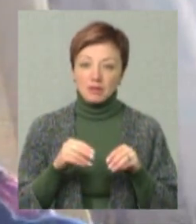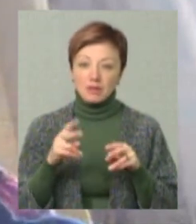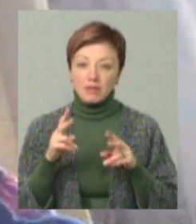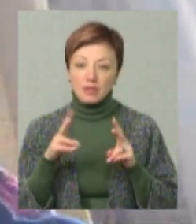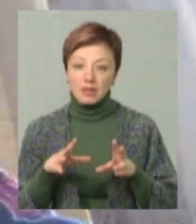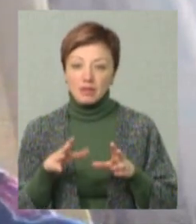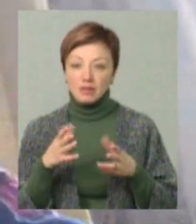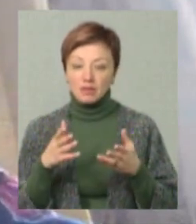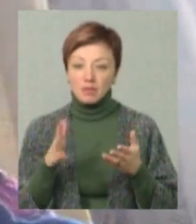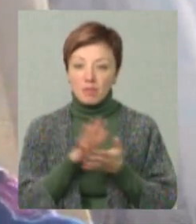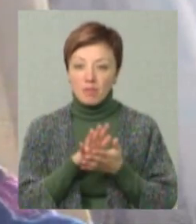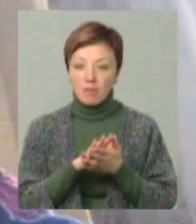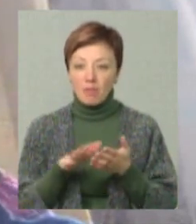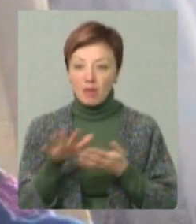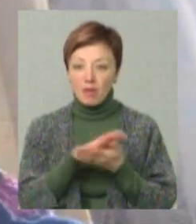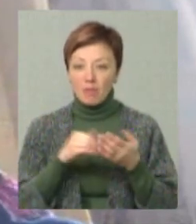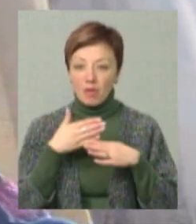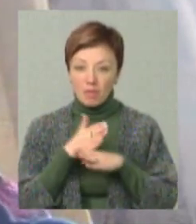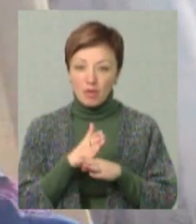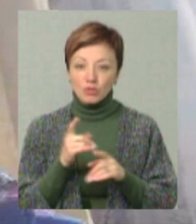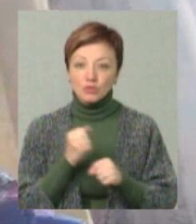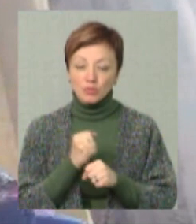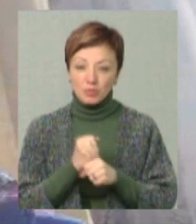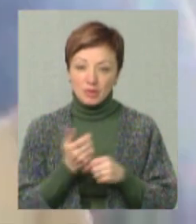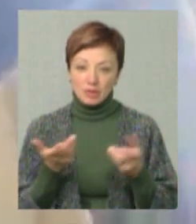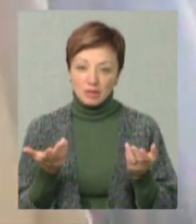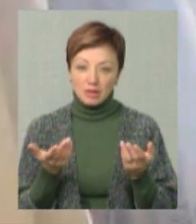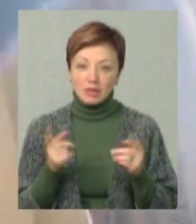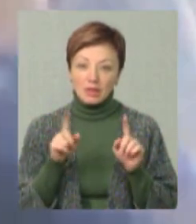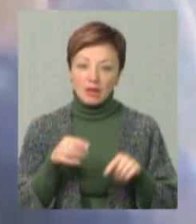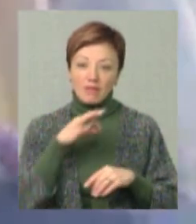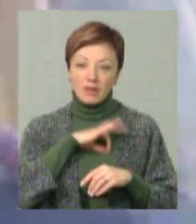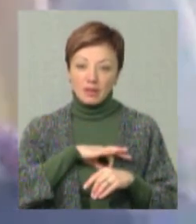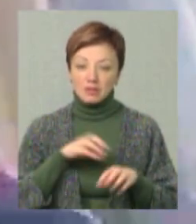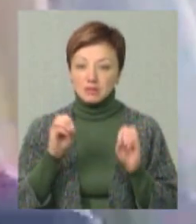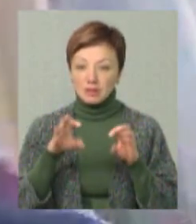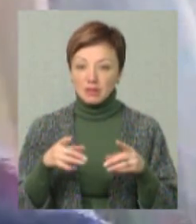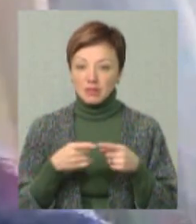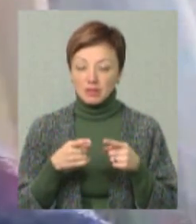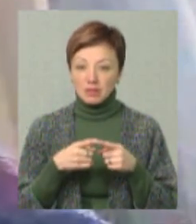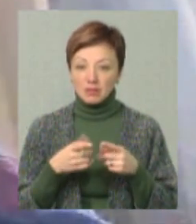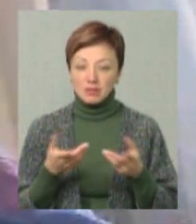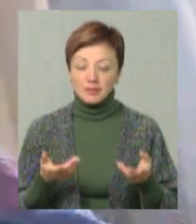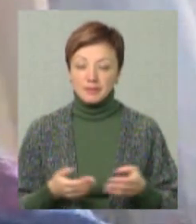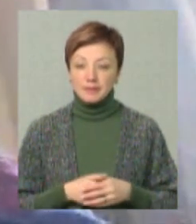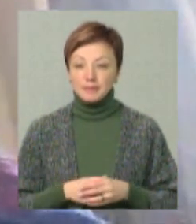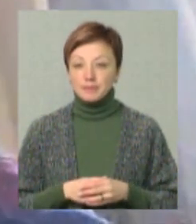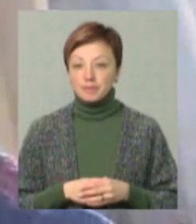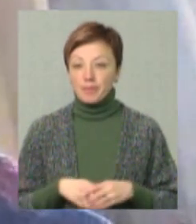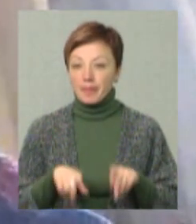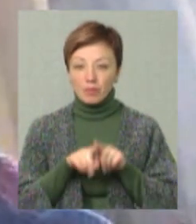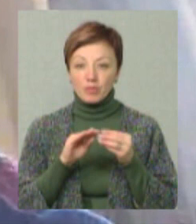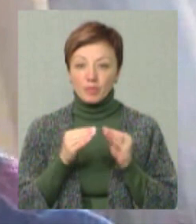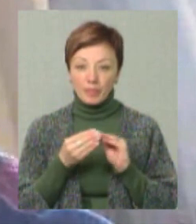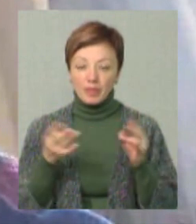засеремо ці квартири, все попачкаємо, поламаємо, що їм потім робити. А так їм вигідно, вони здали, і все круто.